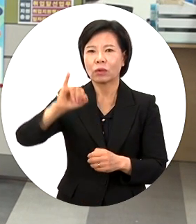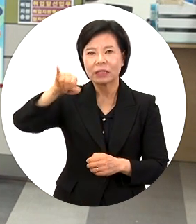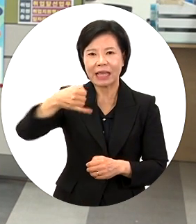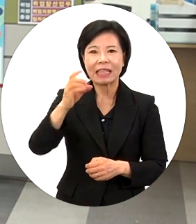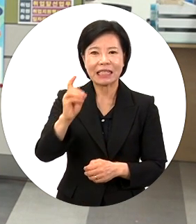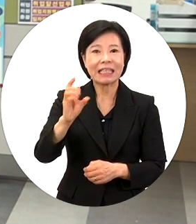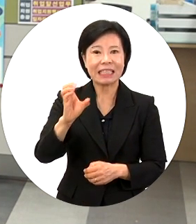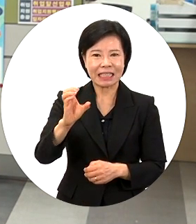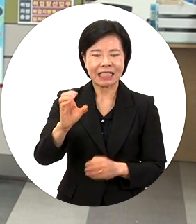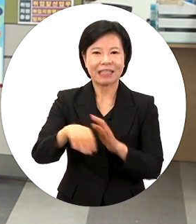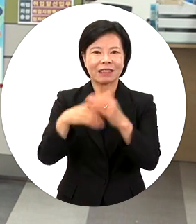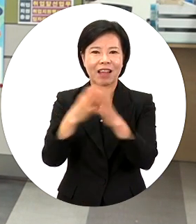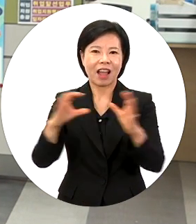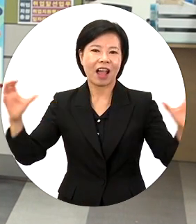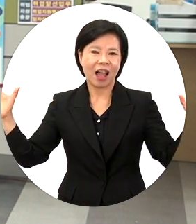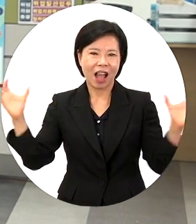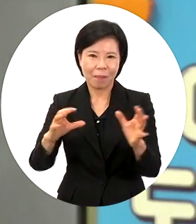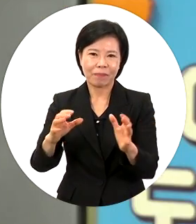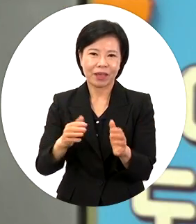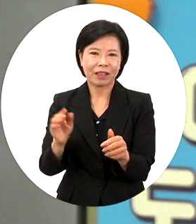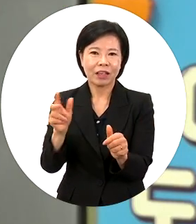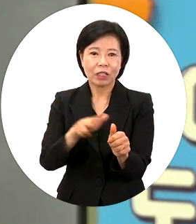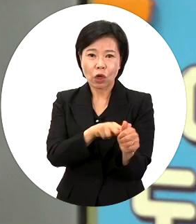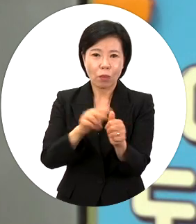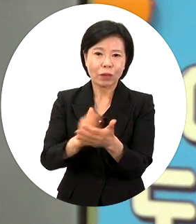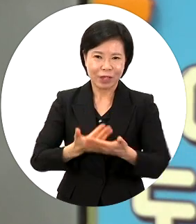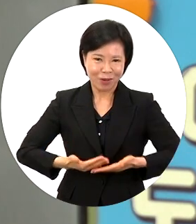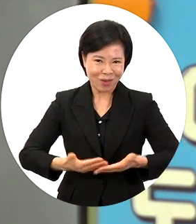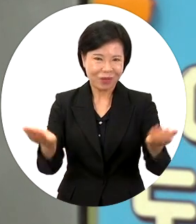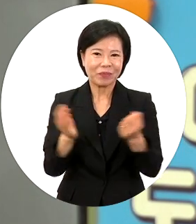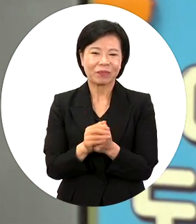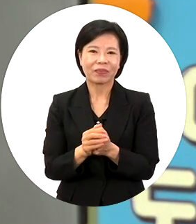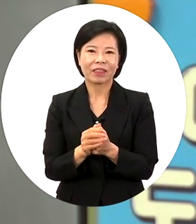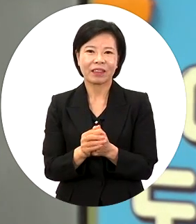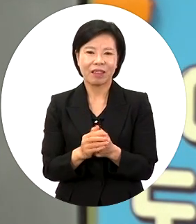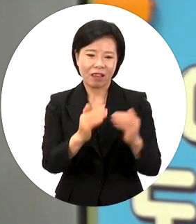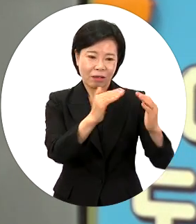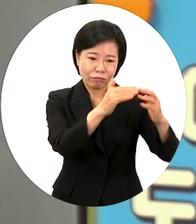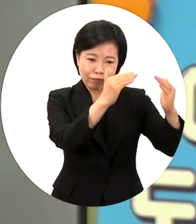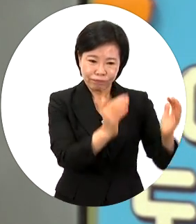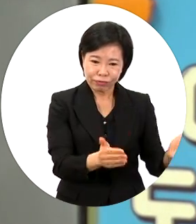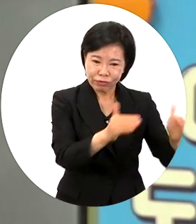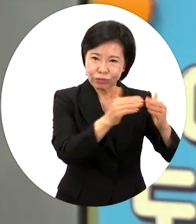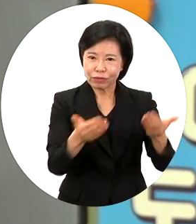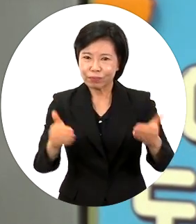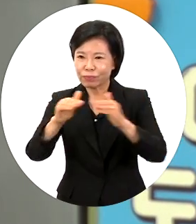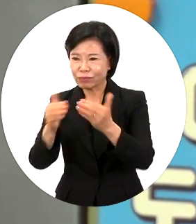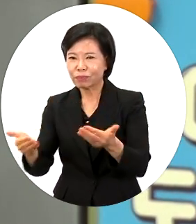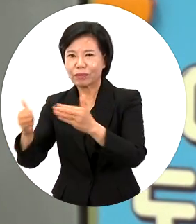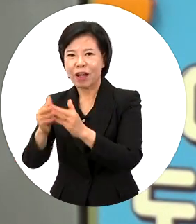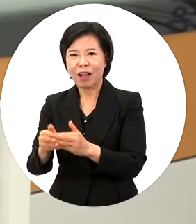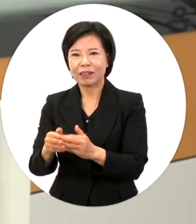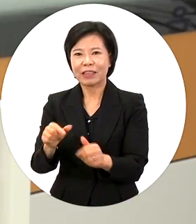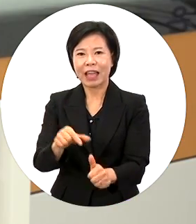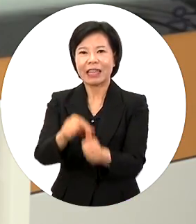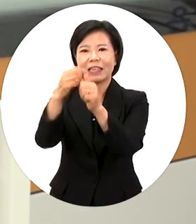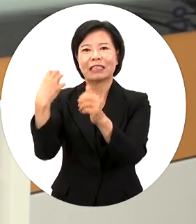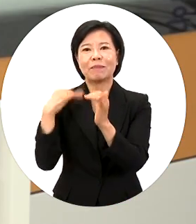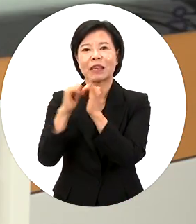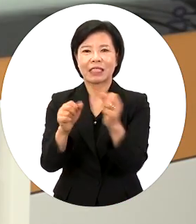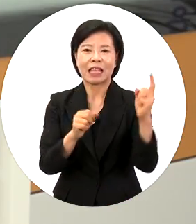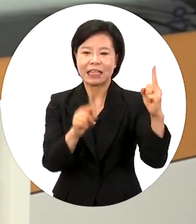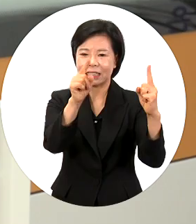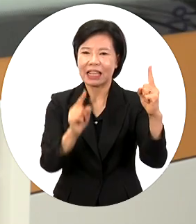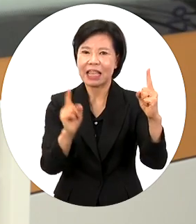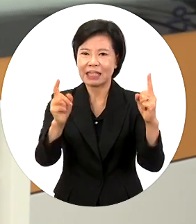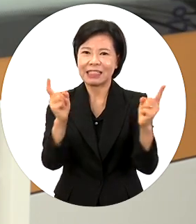제주국제자유도시개발센터 등 채용 예정 기업의 정보를 제공하는 부스도 운영하는데요. 기업별 부스에서는 구인기업 인사 담당자와